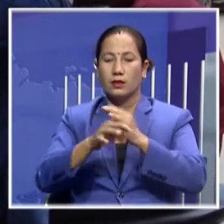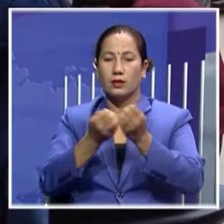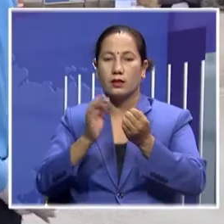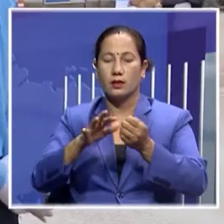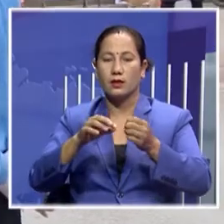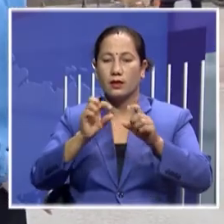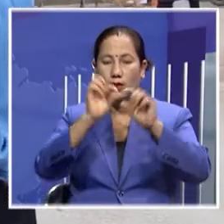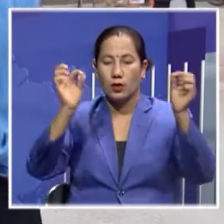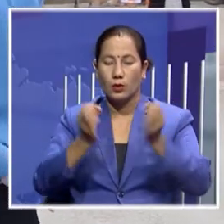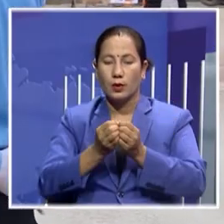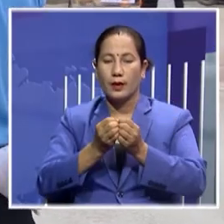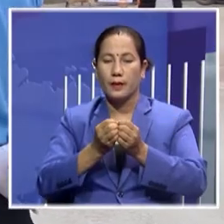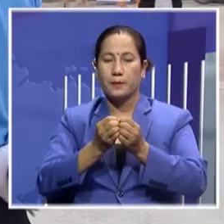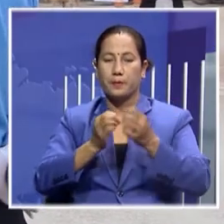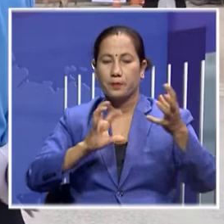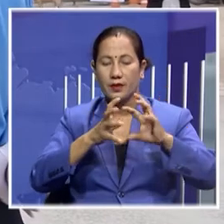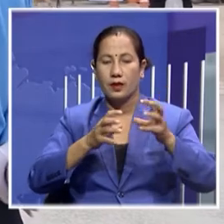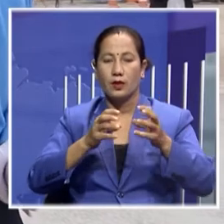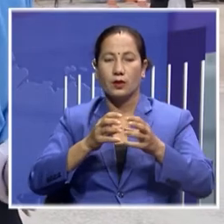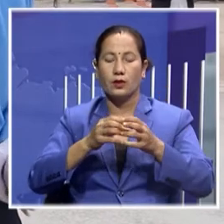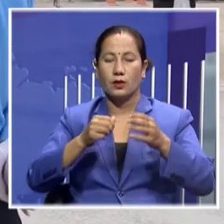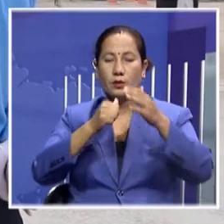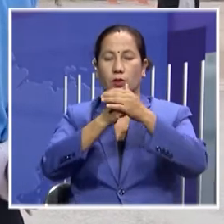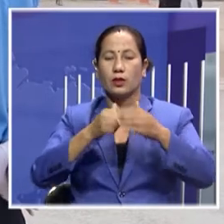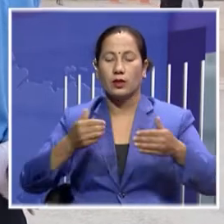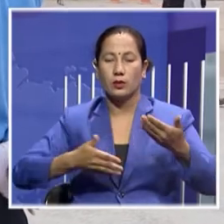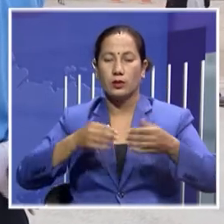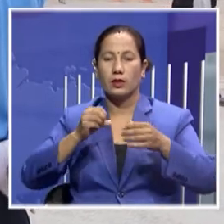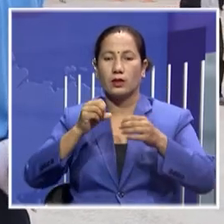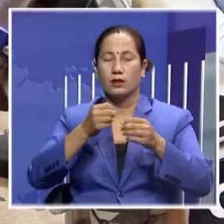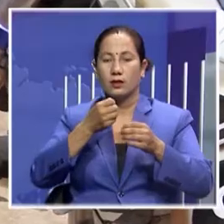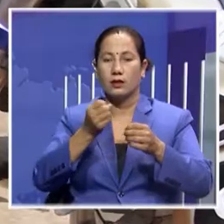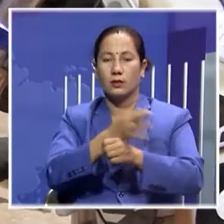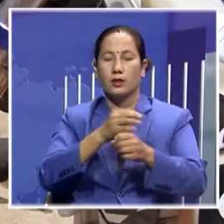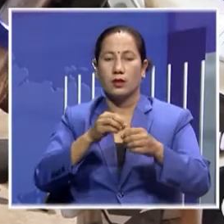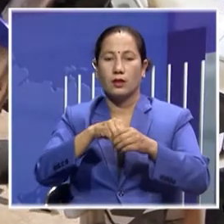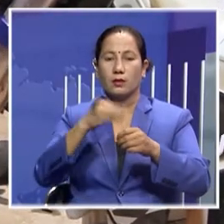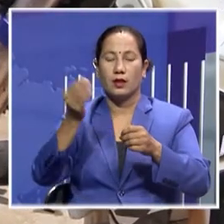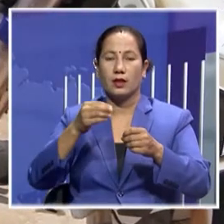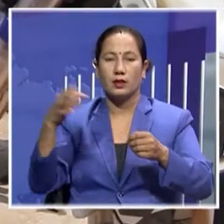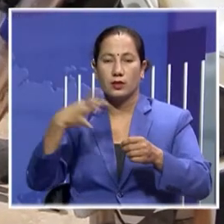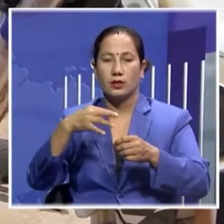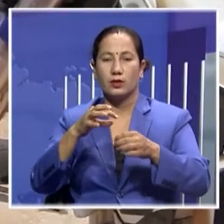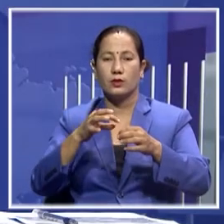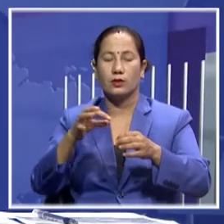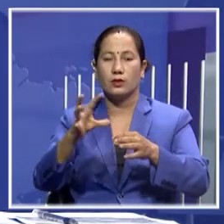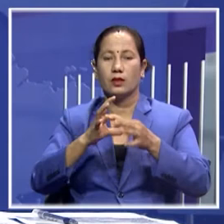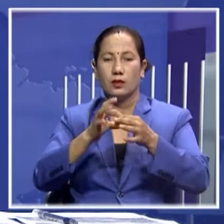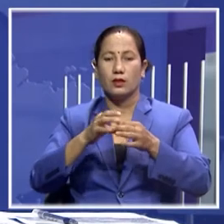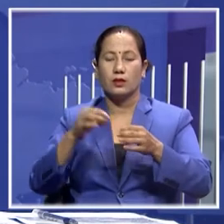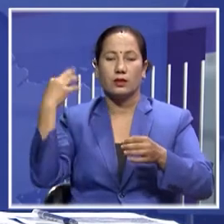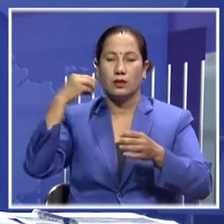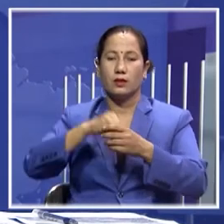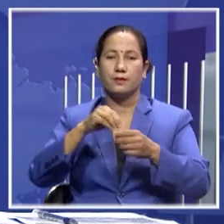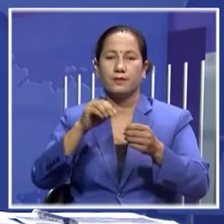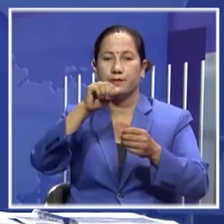ग्यारेज, हार्डवेयर र ग्रिल उद्योग मुख्य बजारभन्दा बाहिर सञ्चालन गर्ने जस्ता कार्यलाई छिटो कार्यान्वयन गर्नुपर्ने सहभागीहरूले